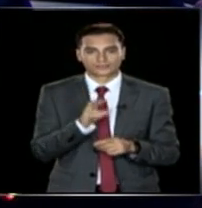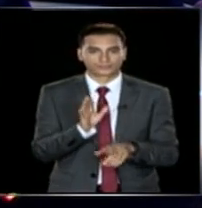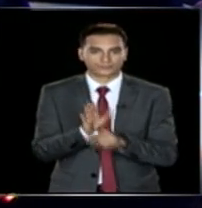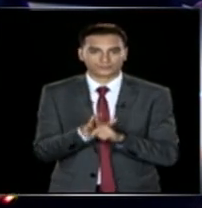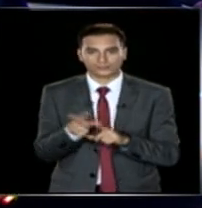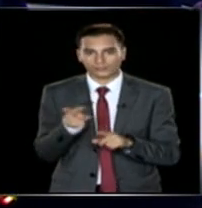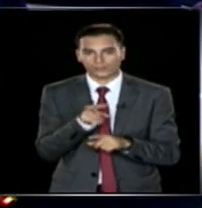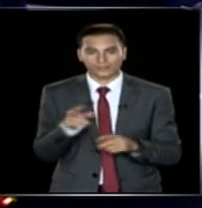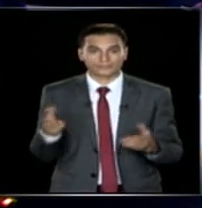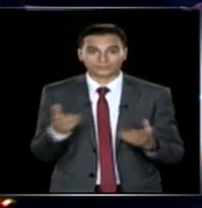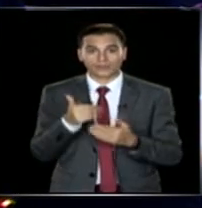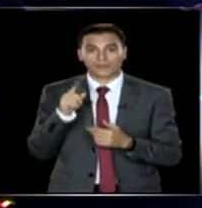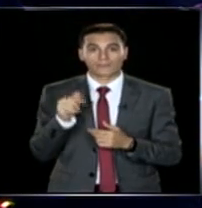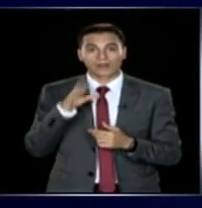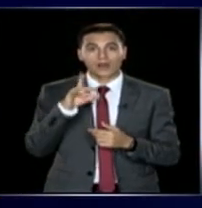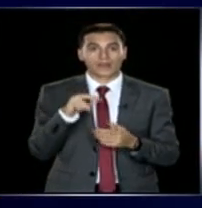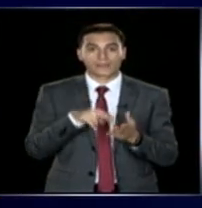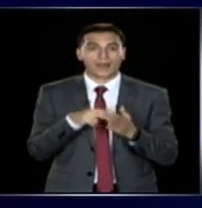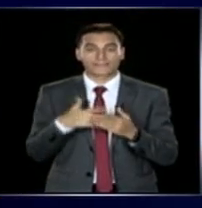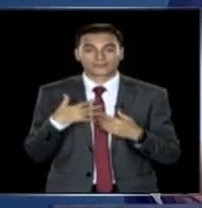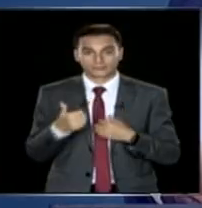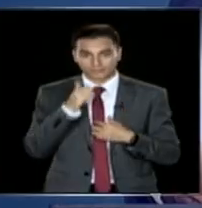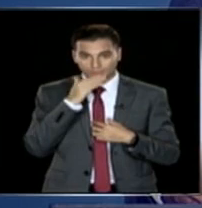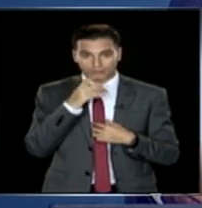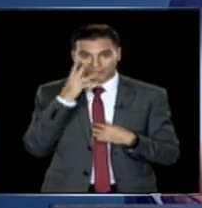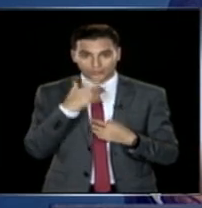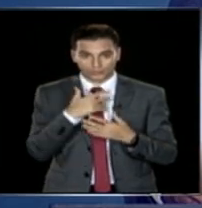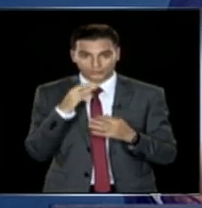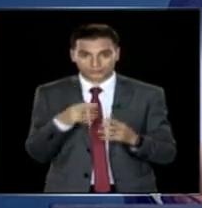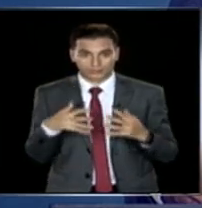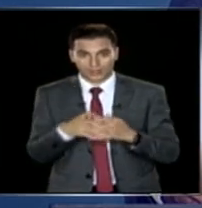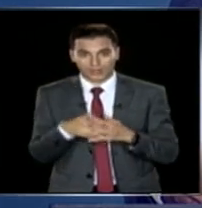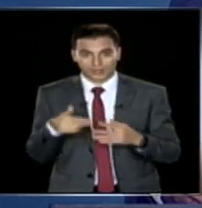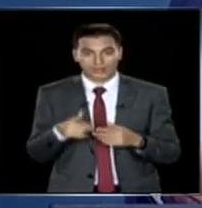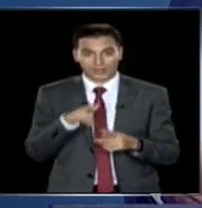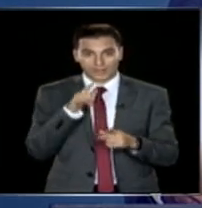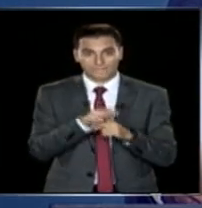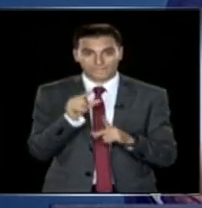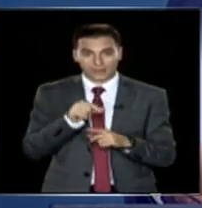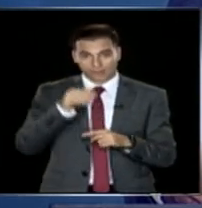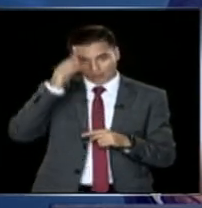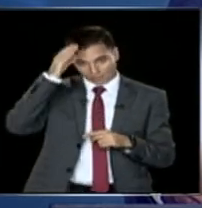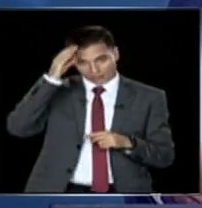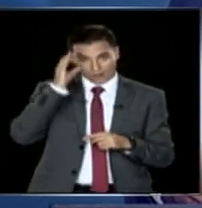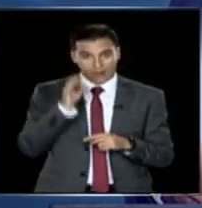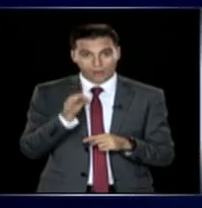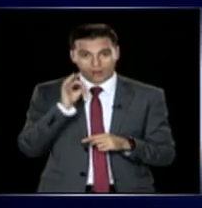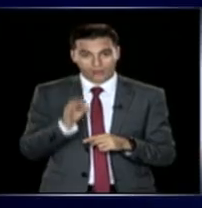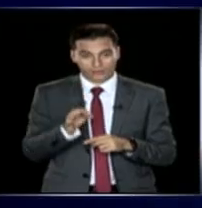إبراهيم إزيك يا إبراهيم؟ الحمد لله. مبسوط أنك موجود؟ طبعا مبسوط. أكيد. بتحب برنامج العباقرة؟ أوي